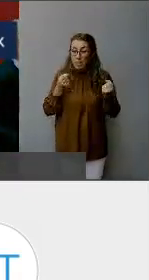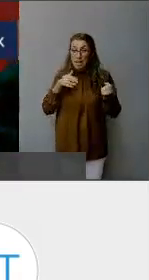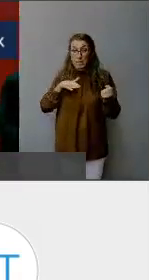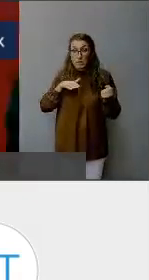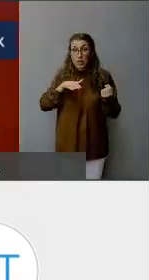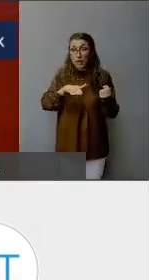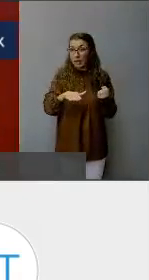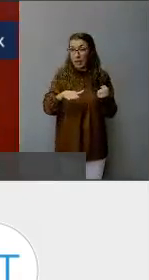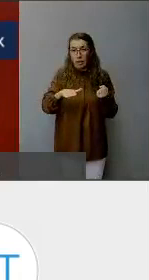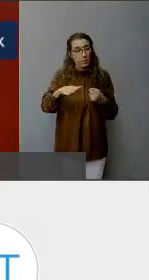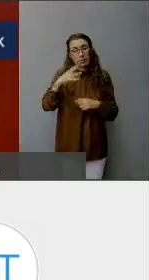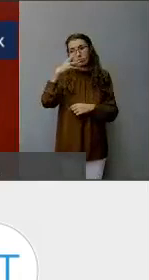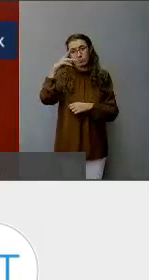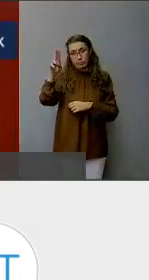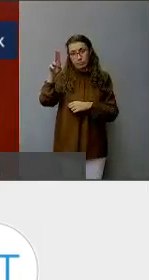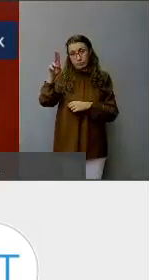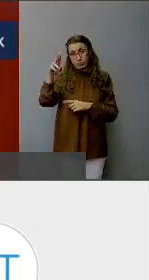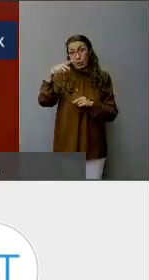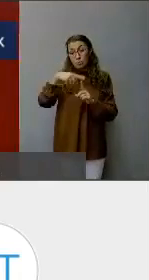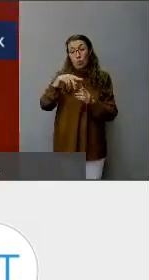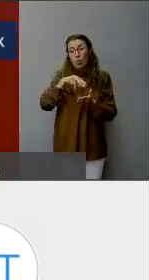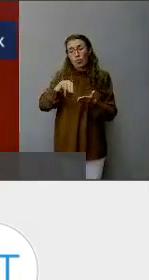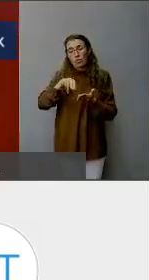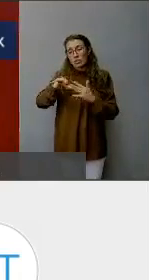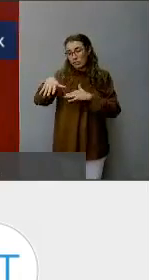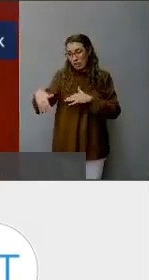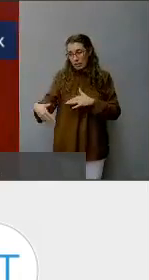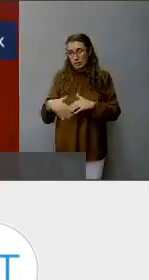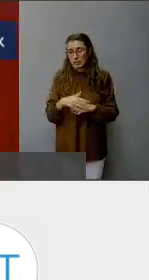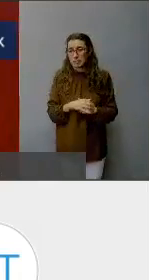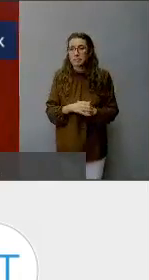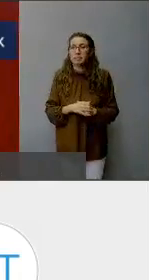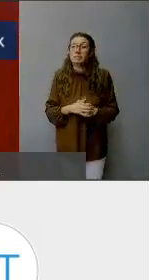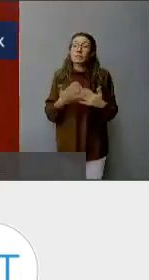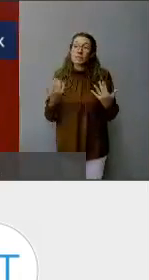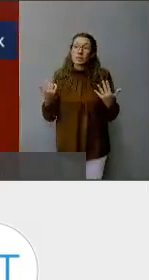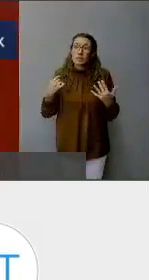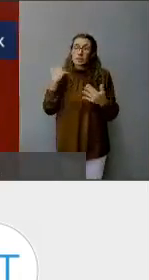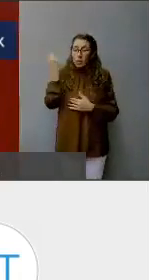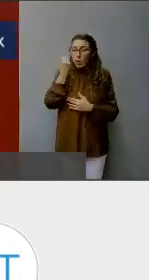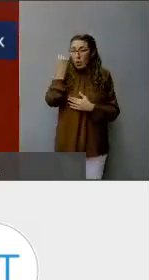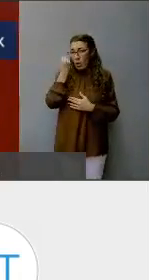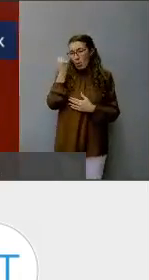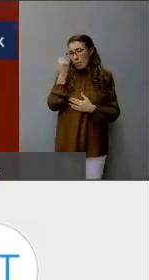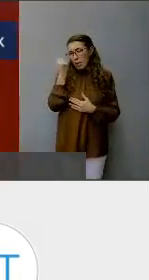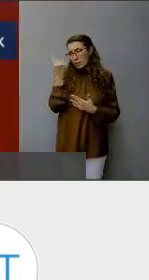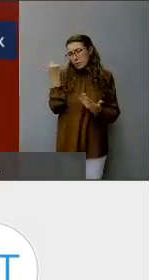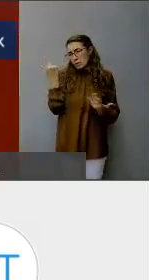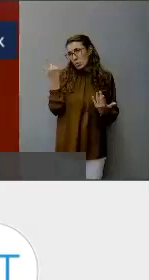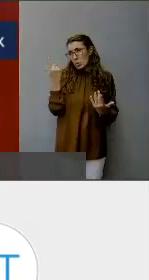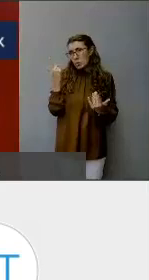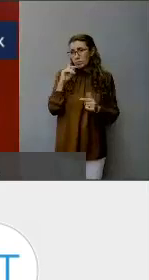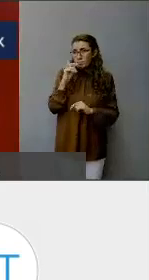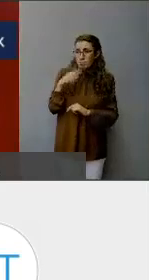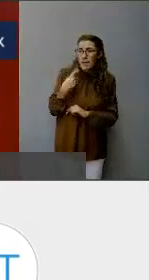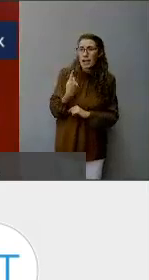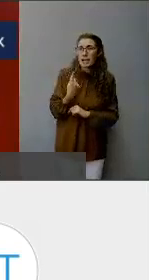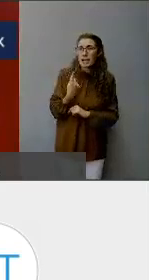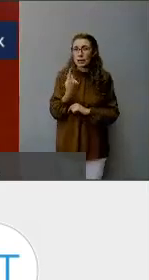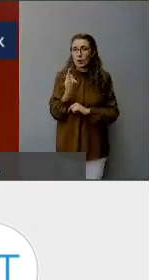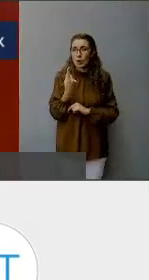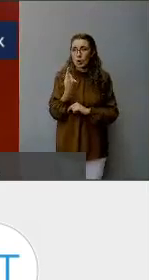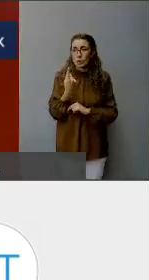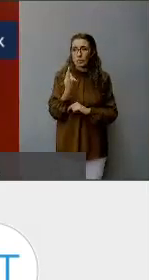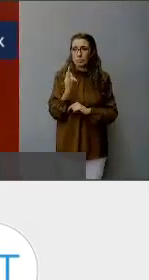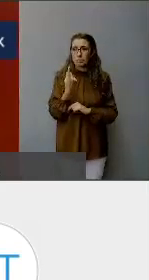parte di altri film e quindi ritengo che sia opportuno come lei diceva approfondire